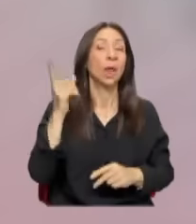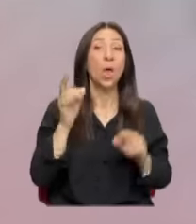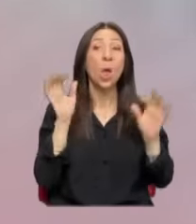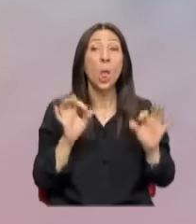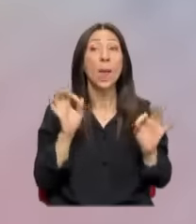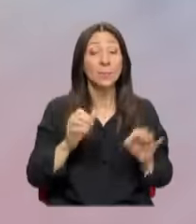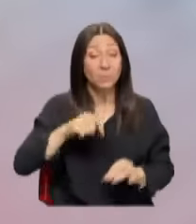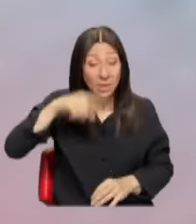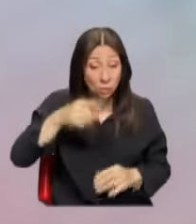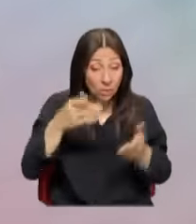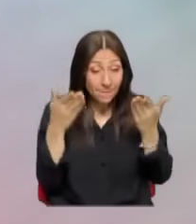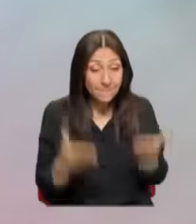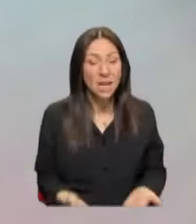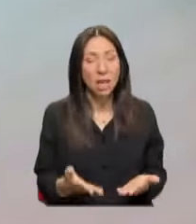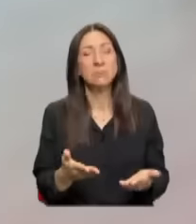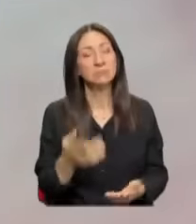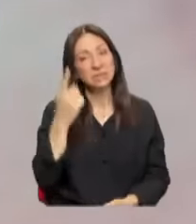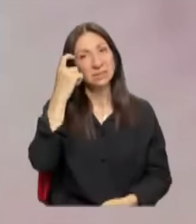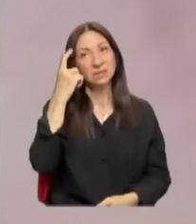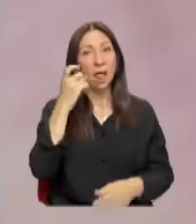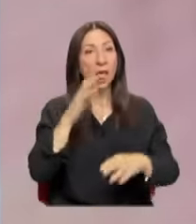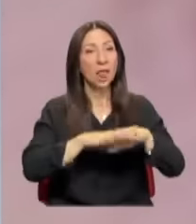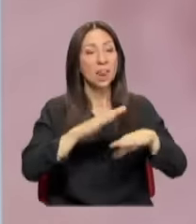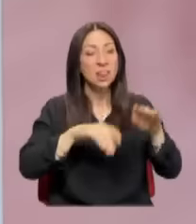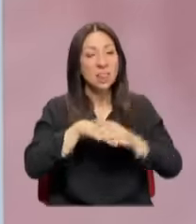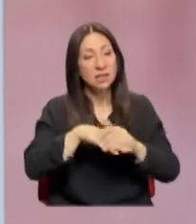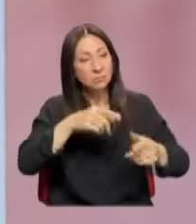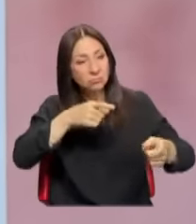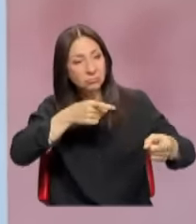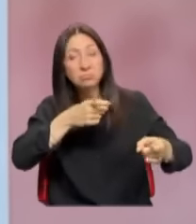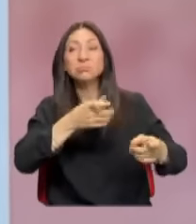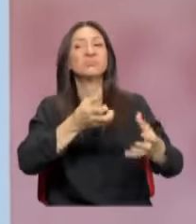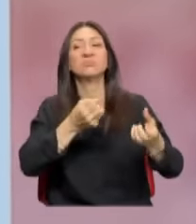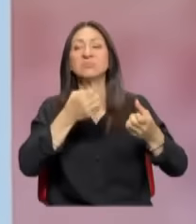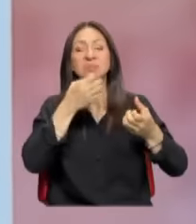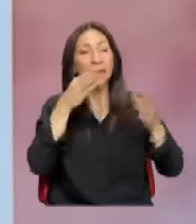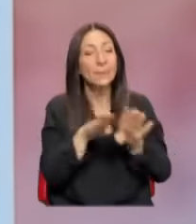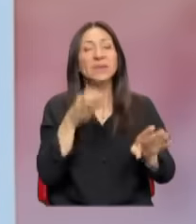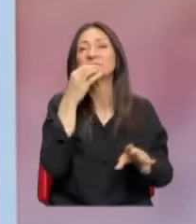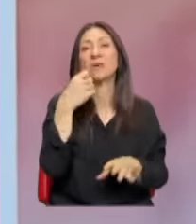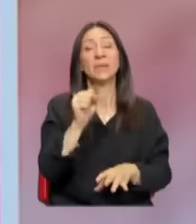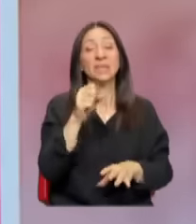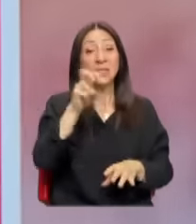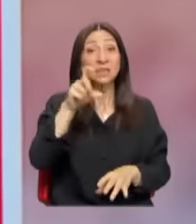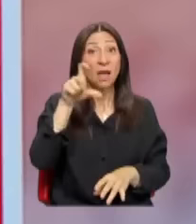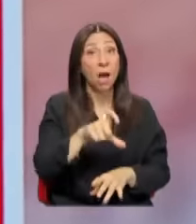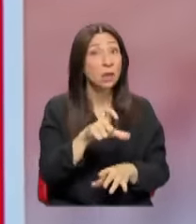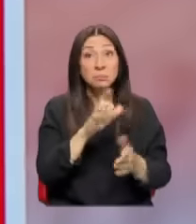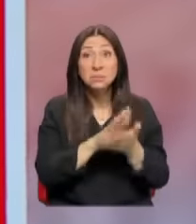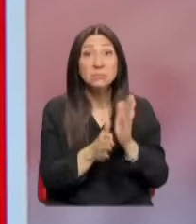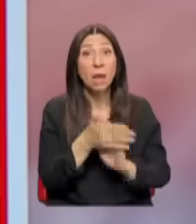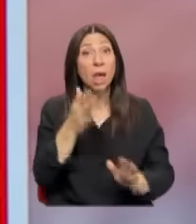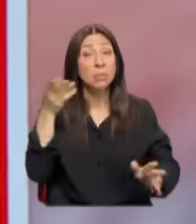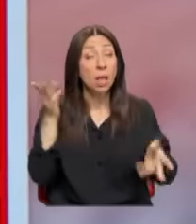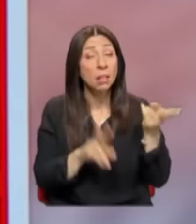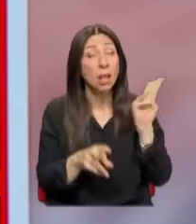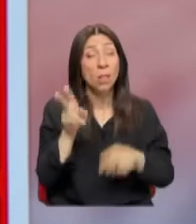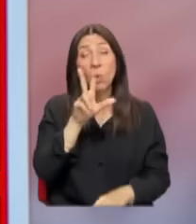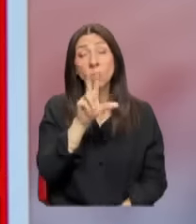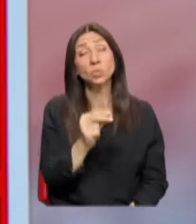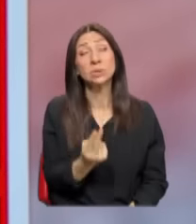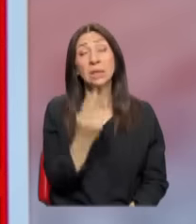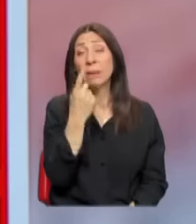kutsal günde bile İsrail'in elini tetikten çekemedi. 8 aydır aralıksız devam eden soykırımda 37